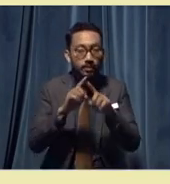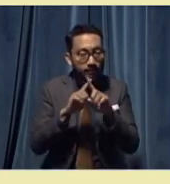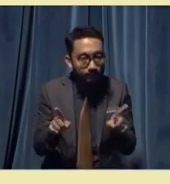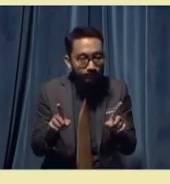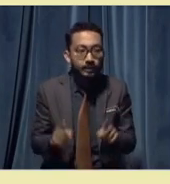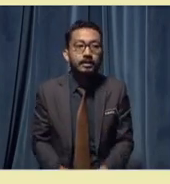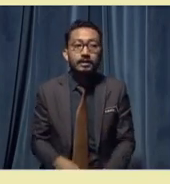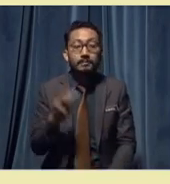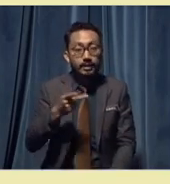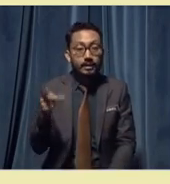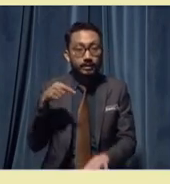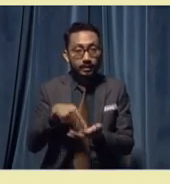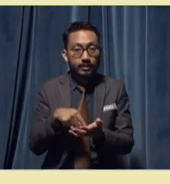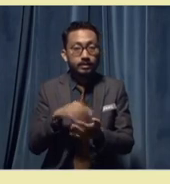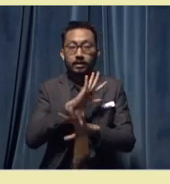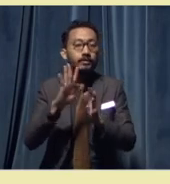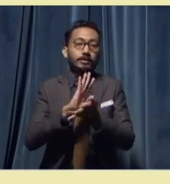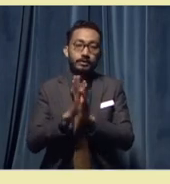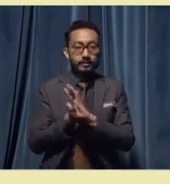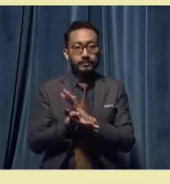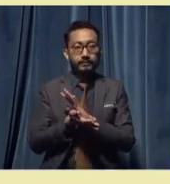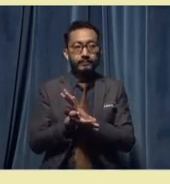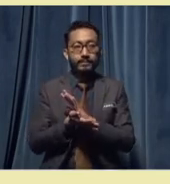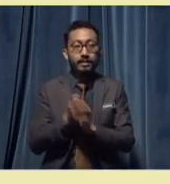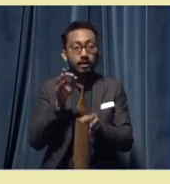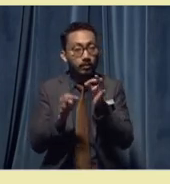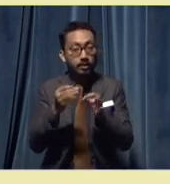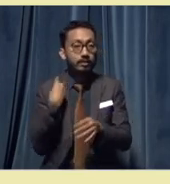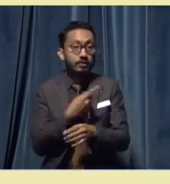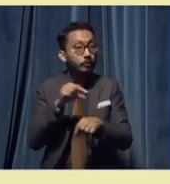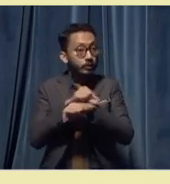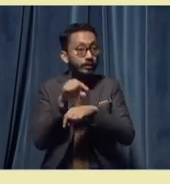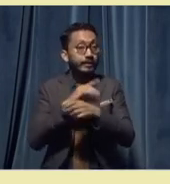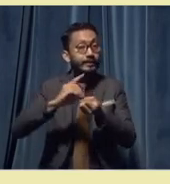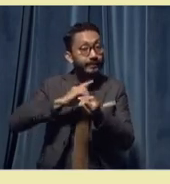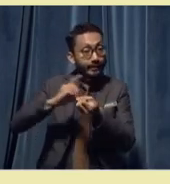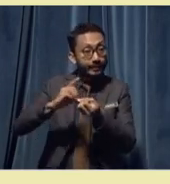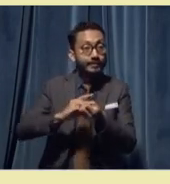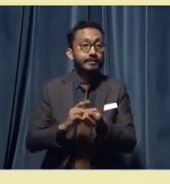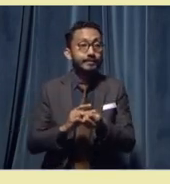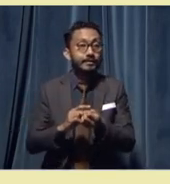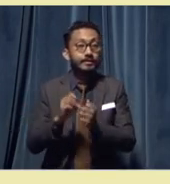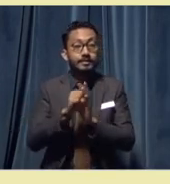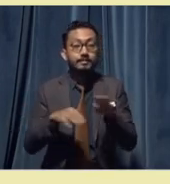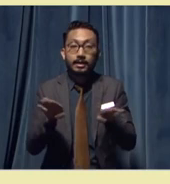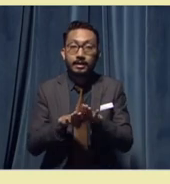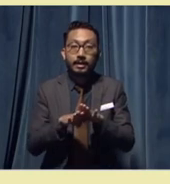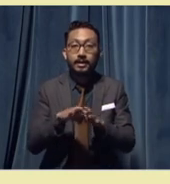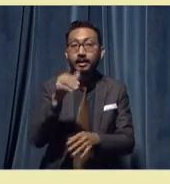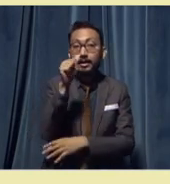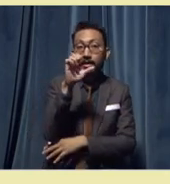Namun, adakah perkara ini akan terjadi jika kita menggunakan deterjen? Ada yang ingin